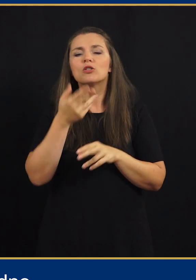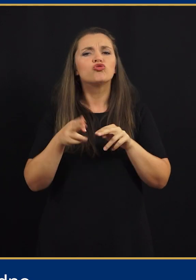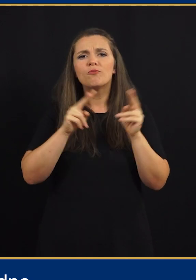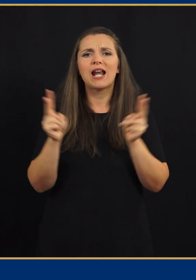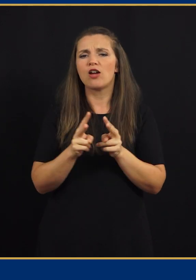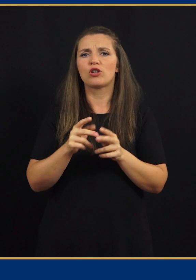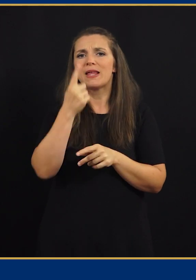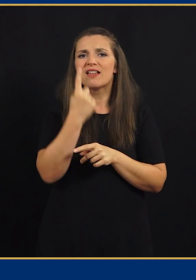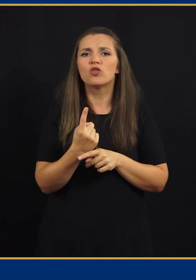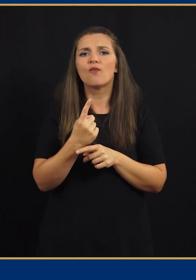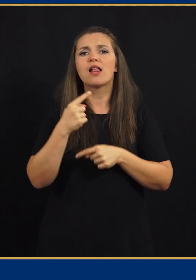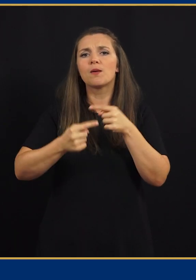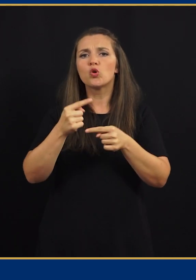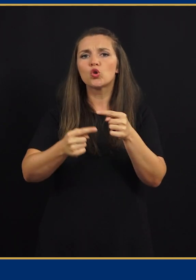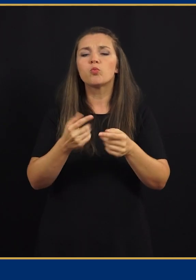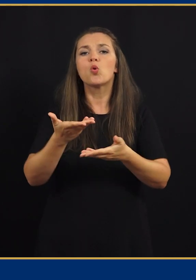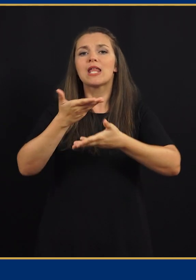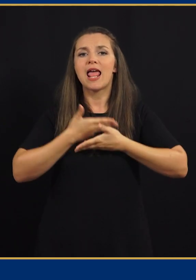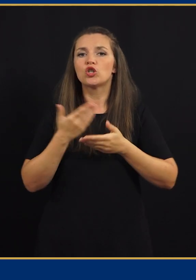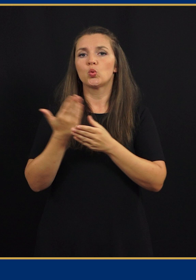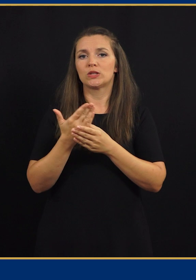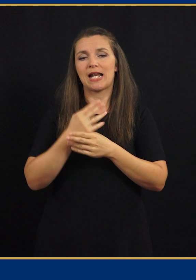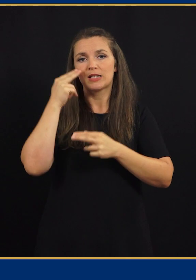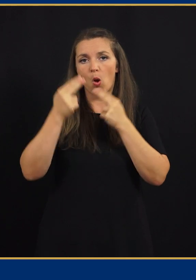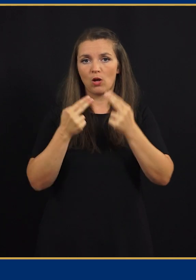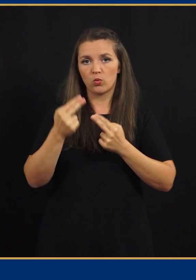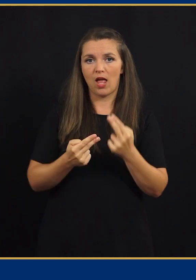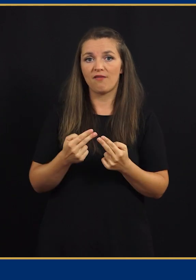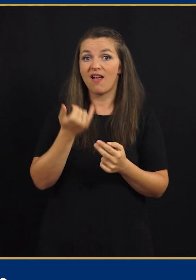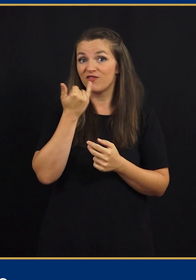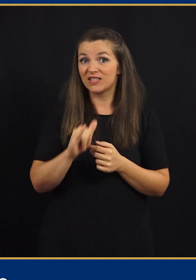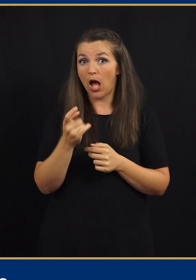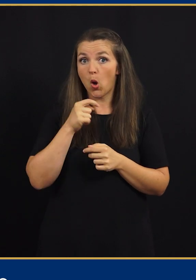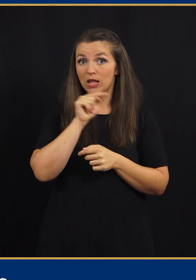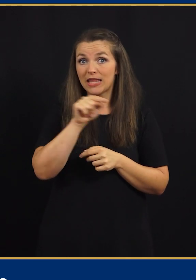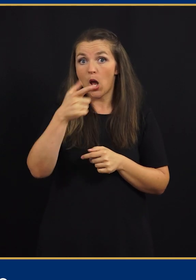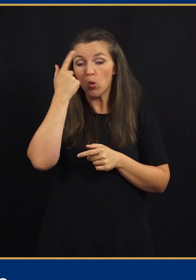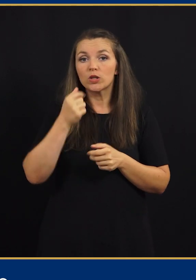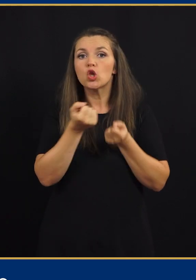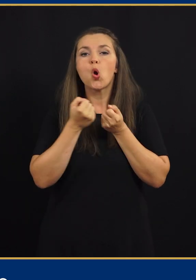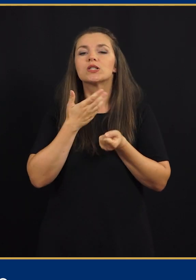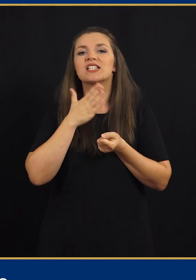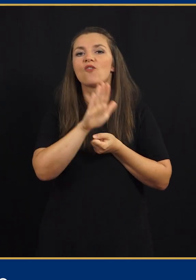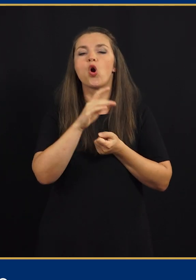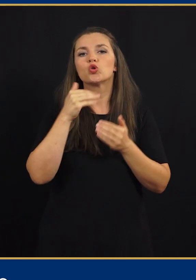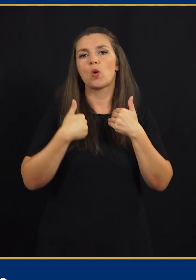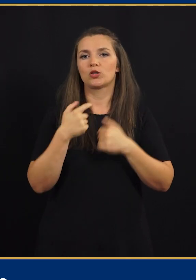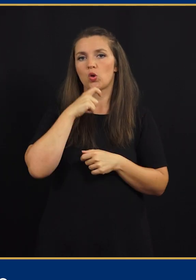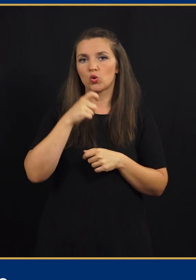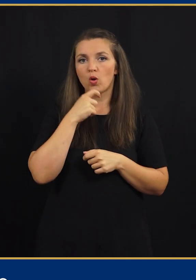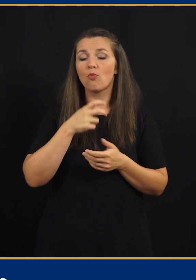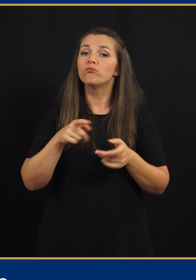čim krajšem individualnem postopku deležen ustrezne obravnave. Vsak od teh ljudi nosi svojo življenjsko